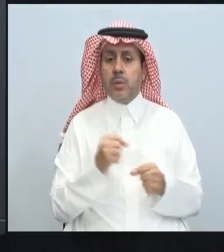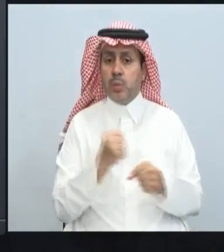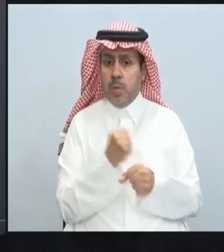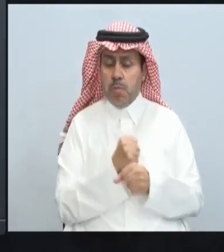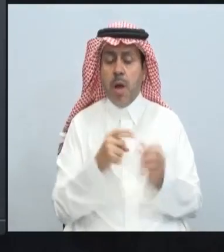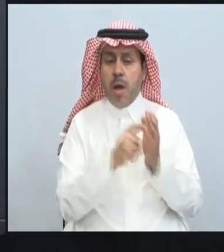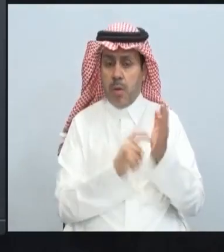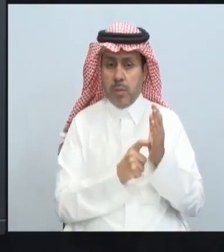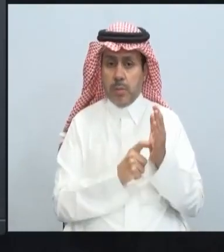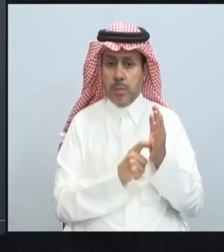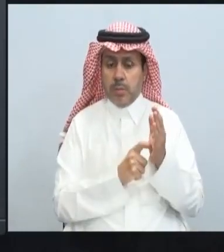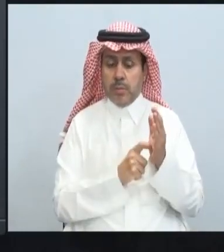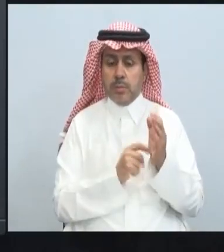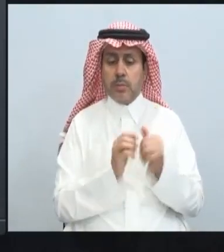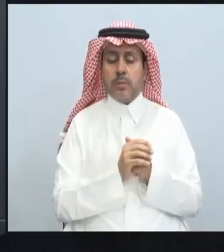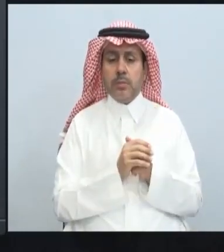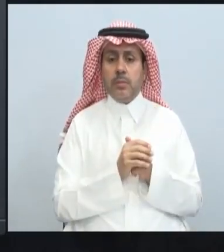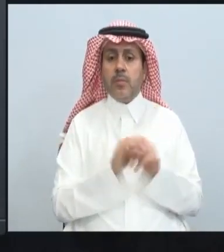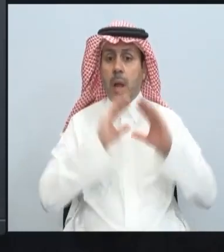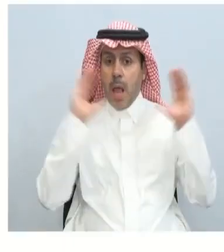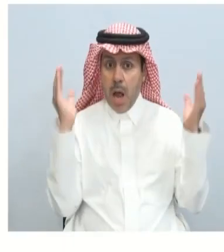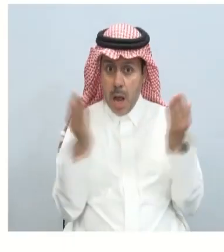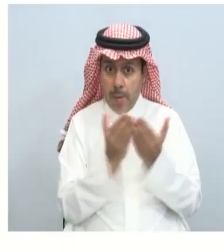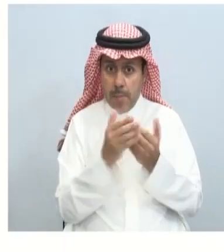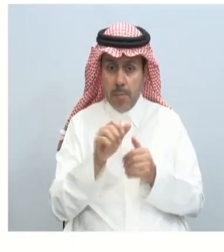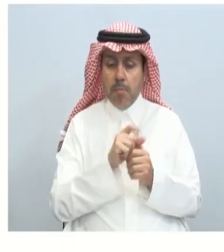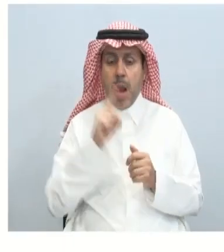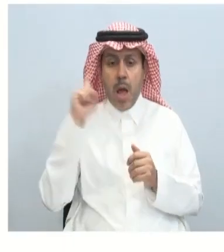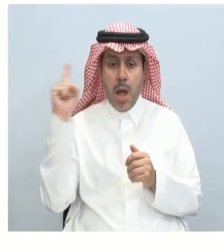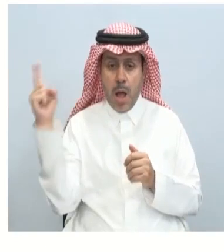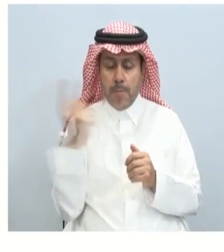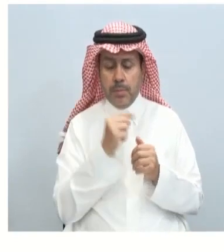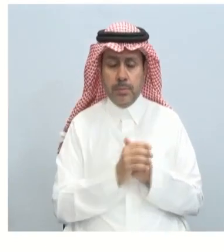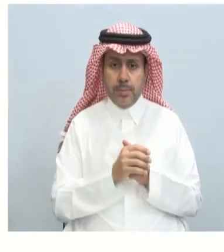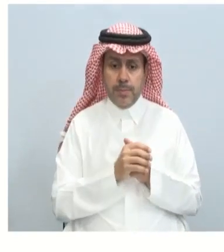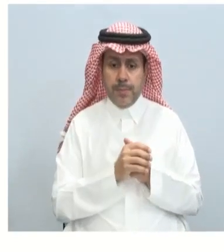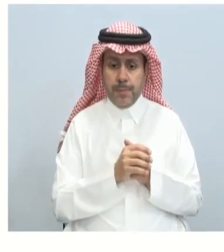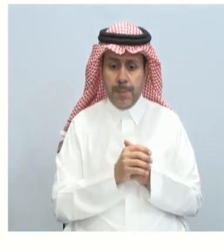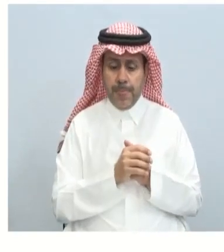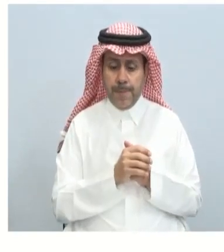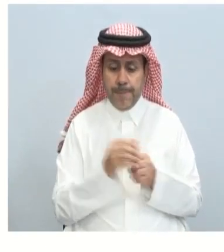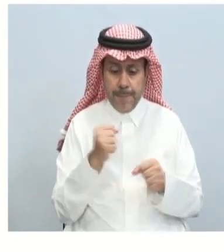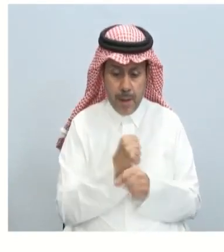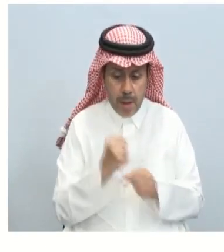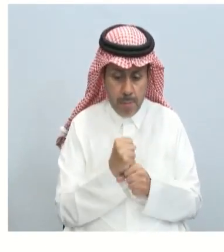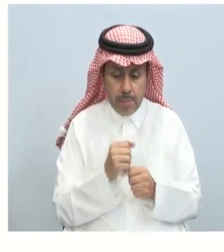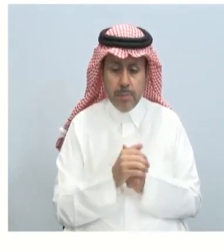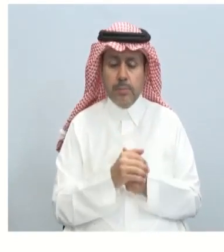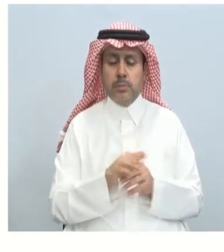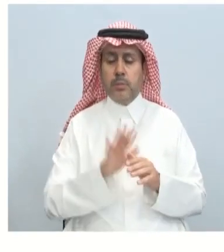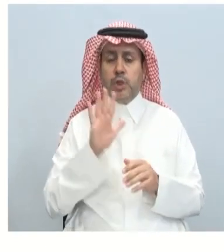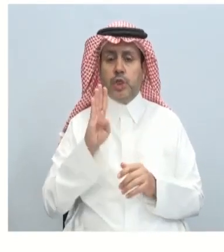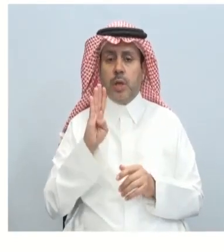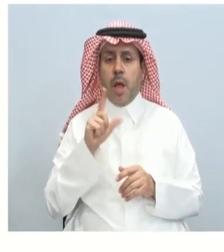ماذا احسنتم يطبق القانون العام وتمكنها من القيام بوظائفها بشكل كامل